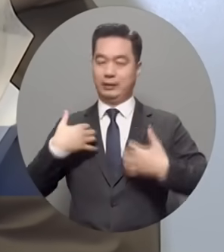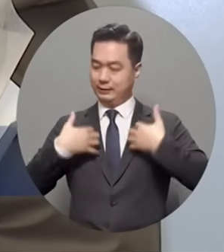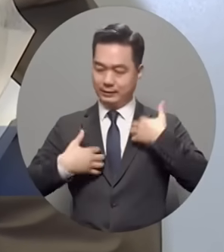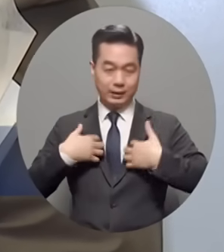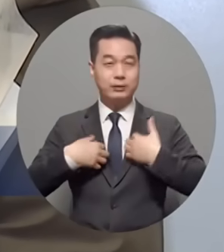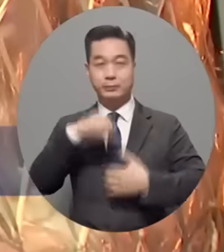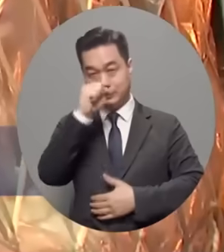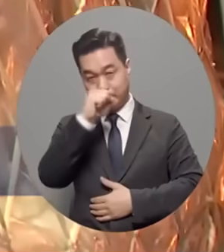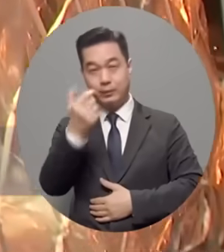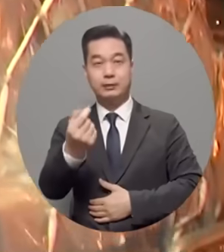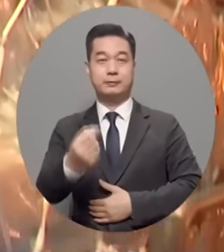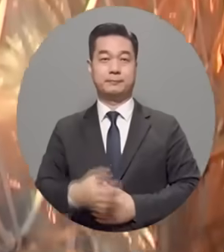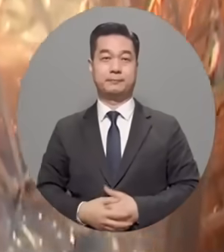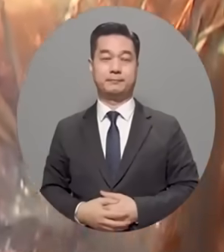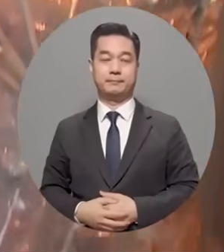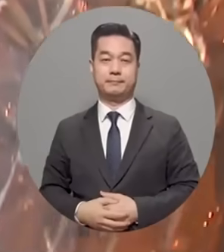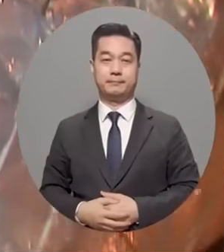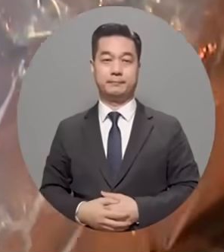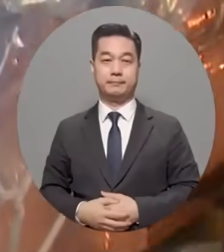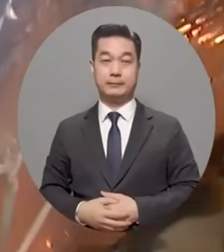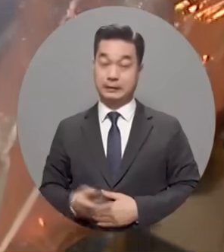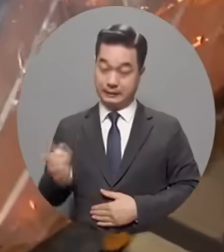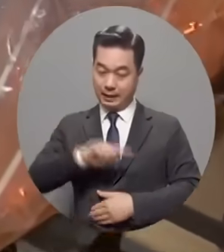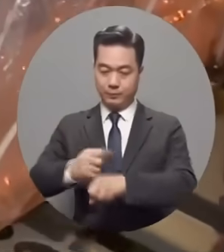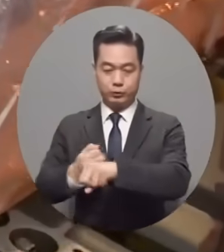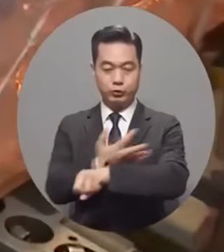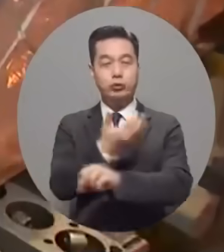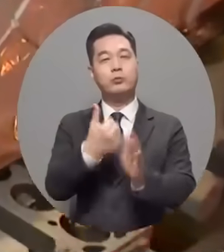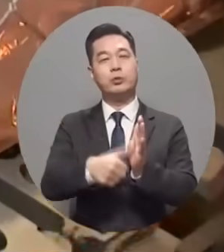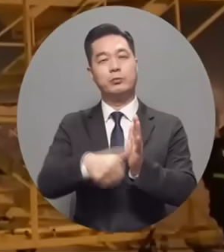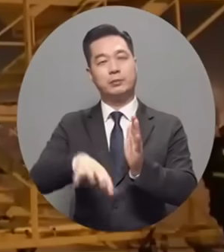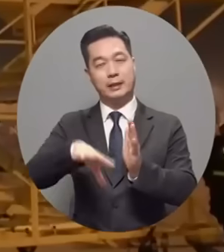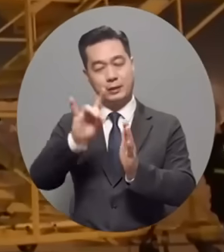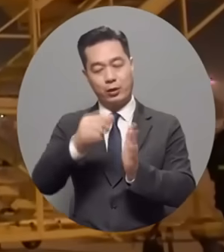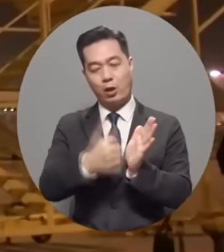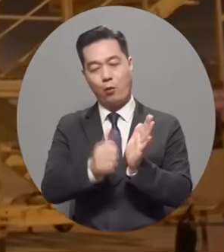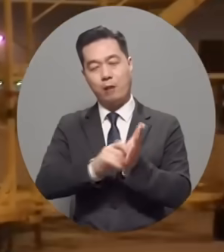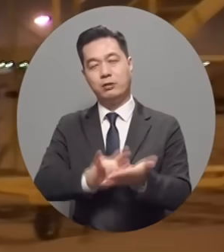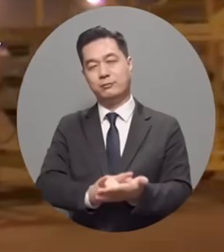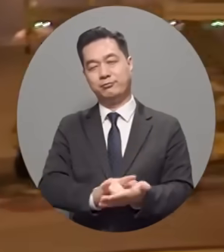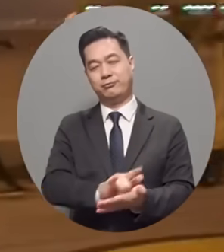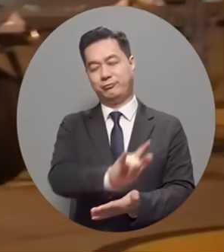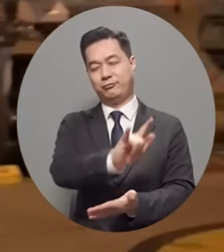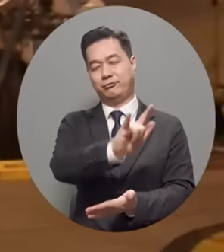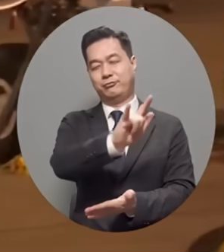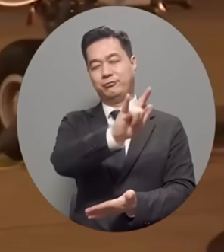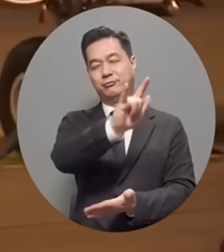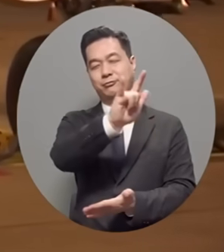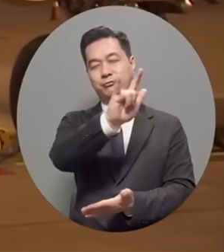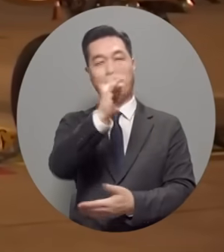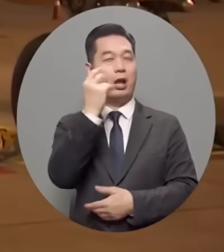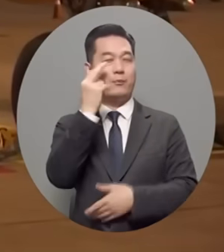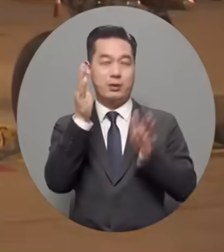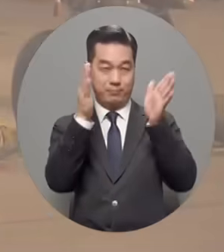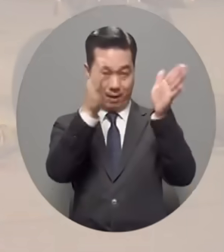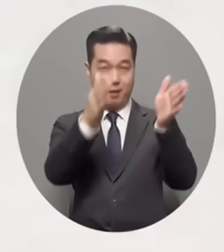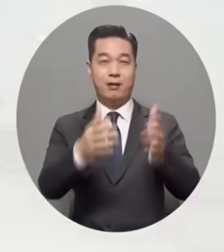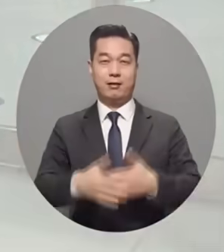希望大家都身体健康，然后每个人都幸福快乐。 곧이어 수출품을 실은 새해 첫 화물기도 활주로를 박차고 미국을 향해 날아올랐습니다.